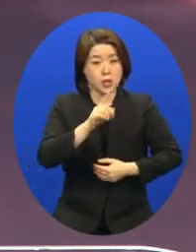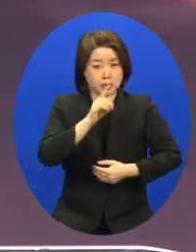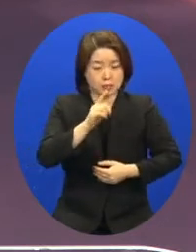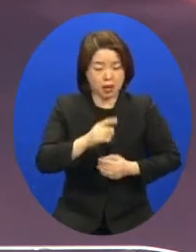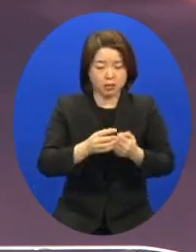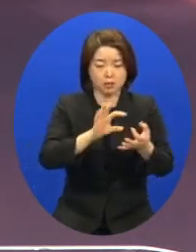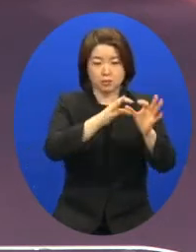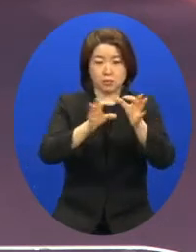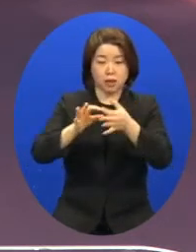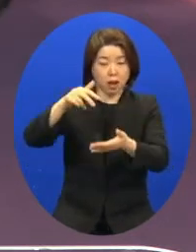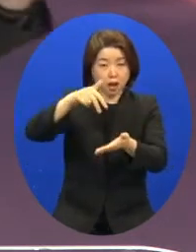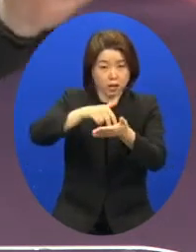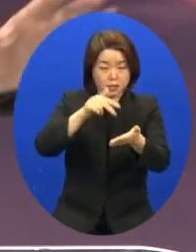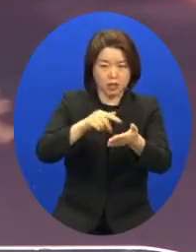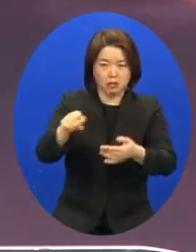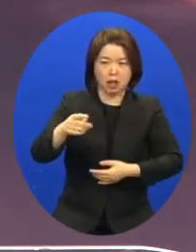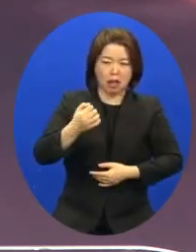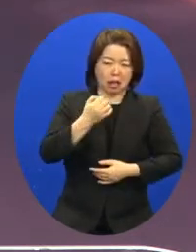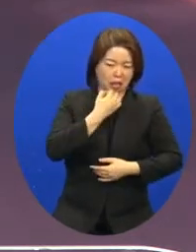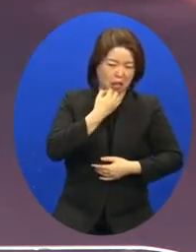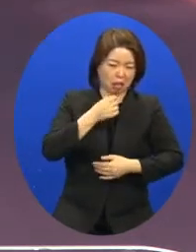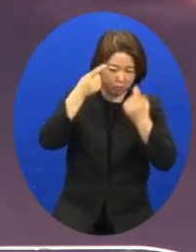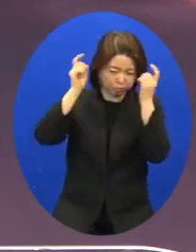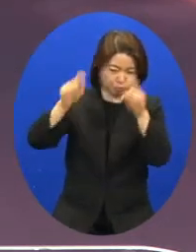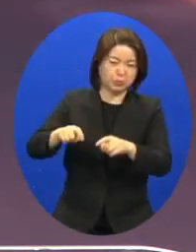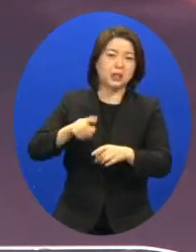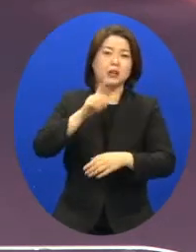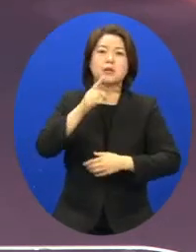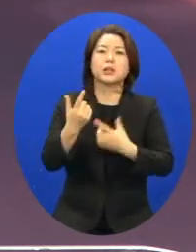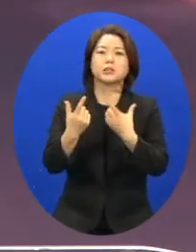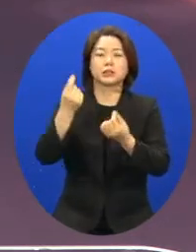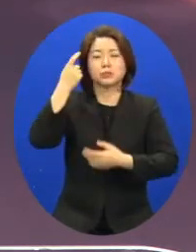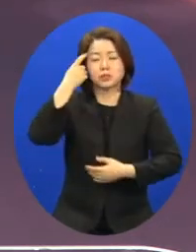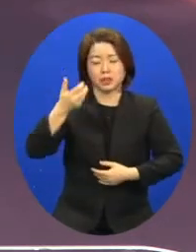웃기는 이야기입니다. 근데 어리석은 이야기에 불과합니다.